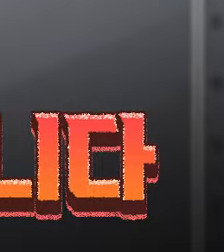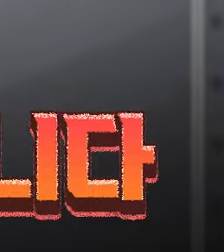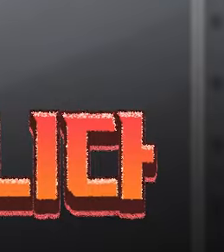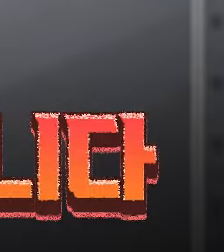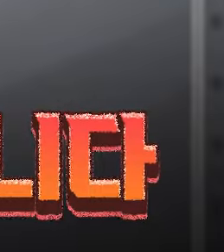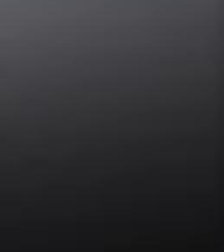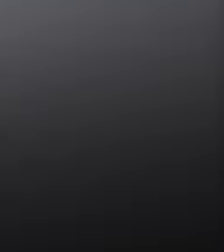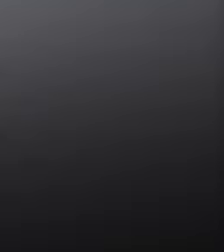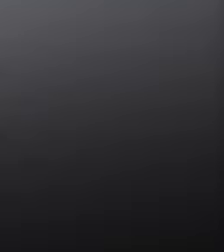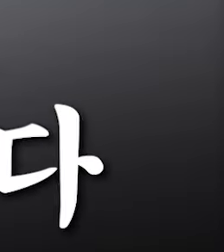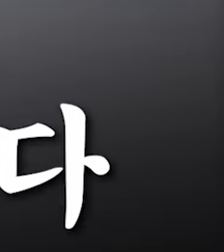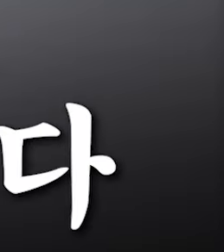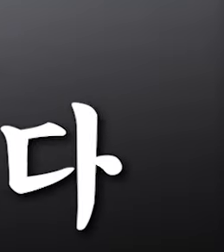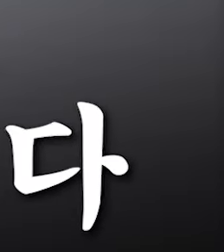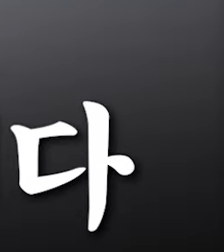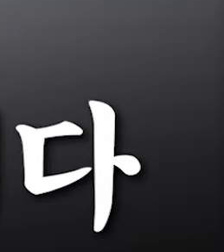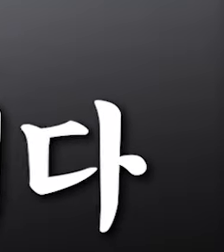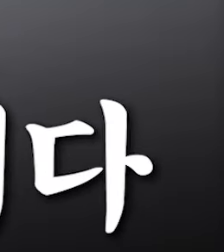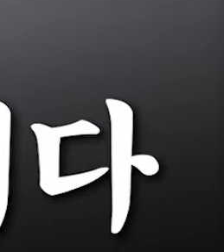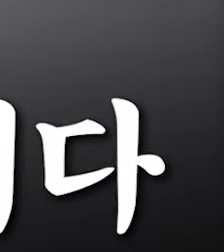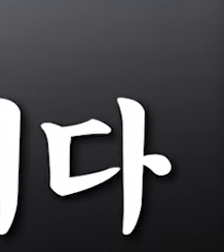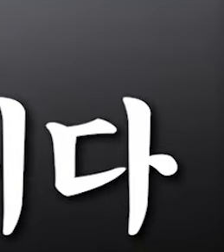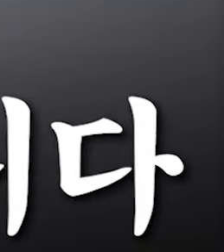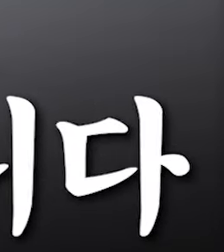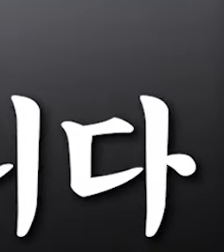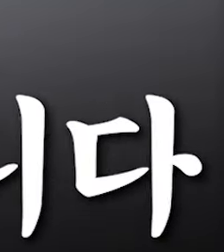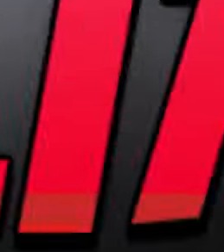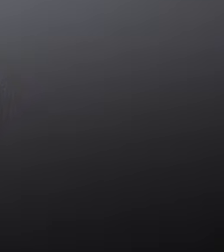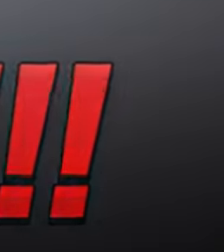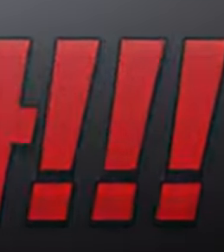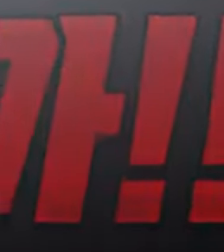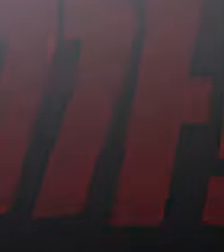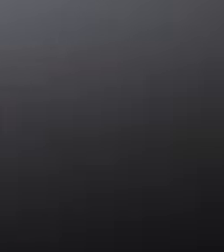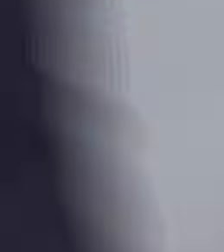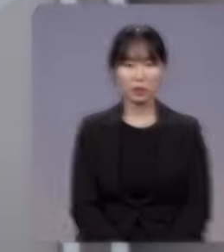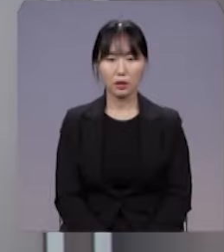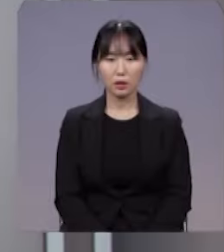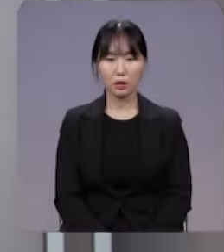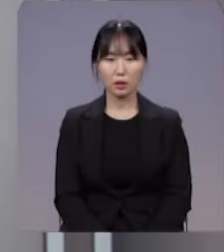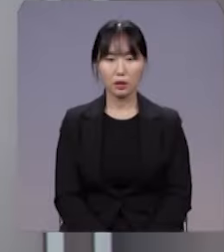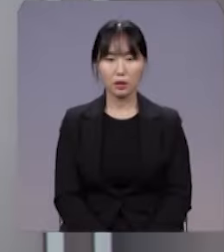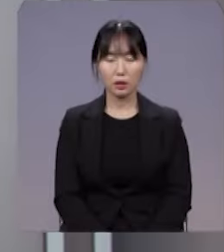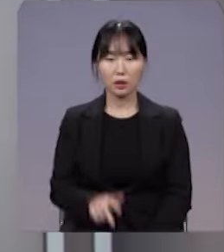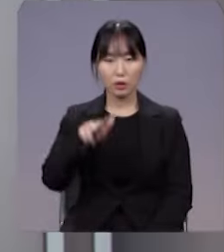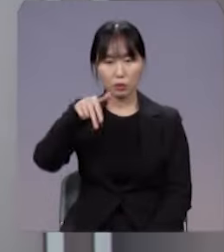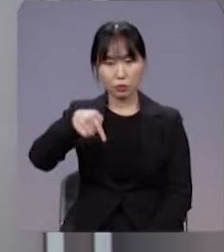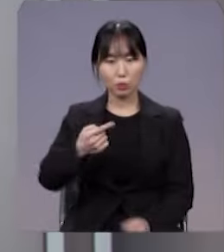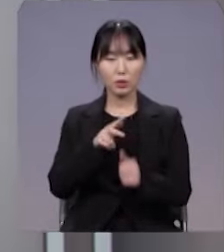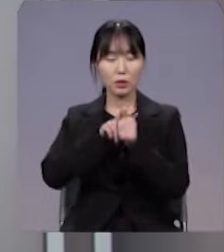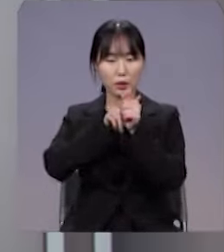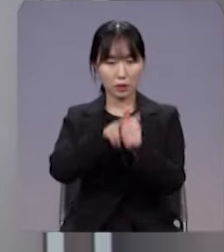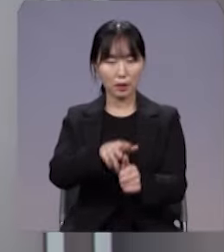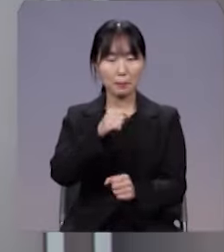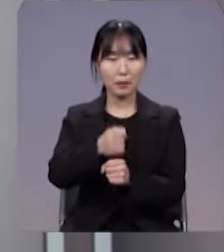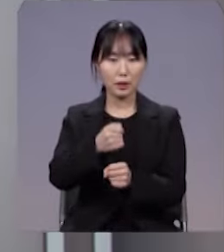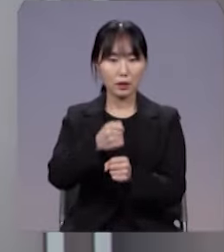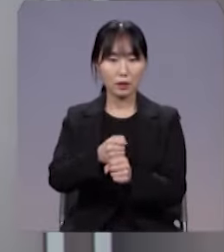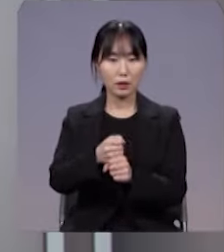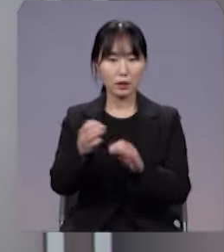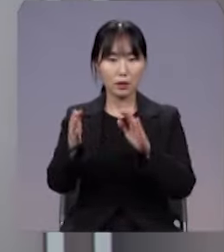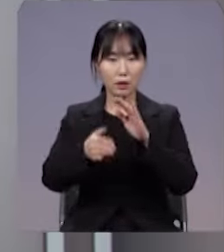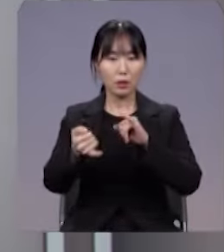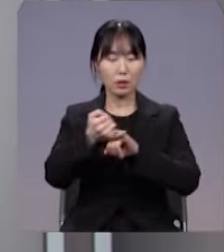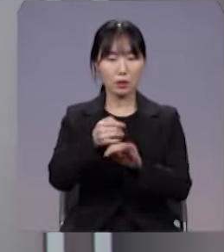된다고 이렇게 생각합니다 사과는 요즘에 사과값이 비었다 무슨 사과입니다 그 조택상 후보께서 만드신 이제 선거 공